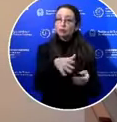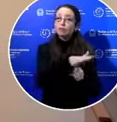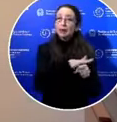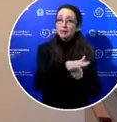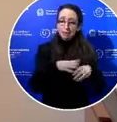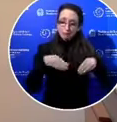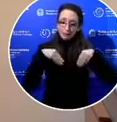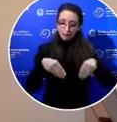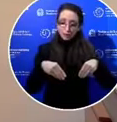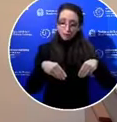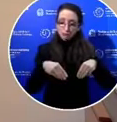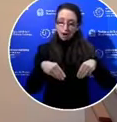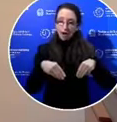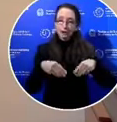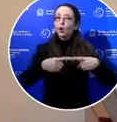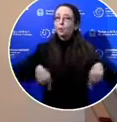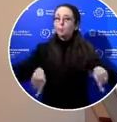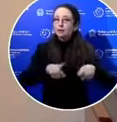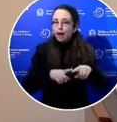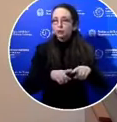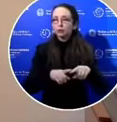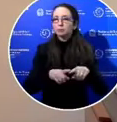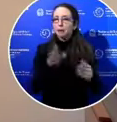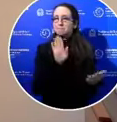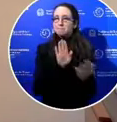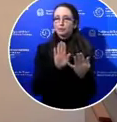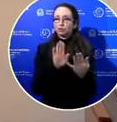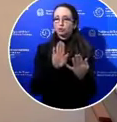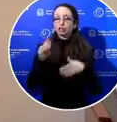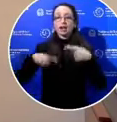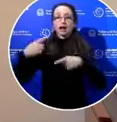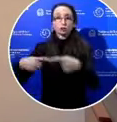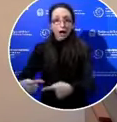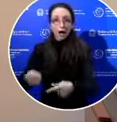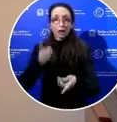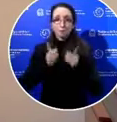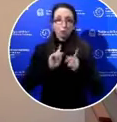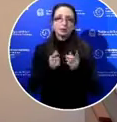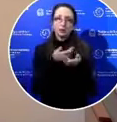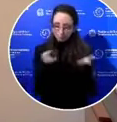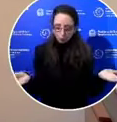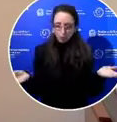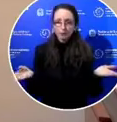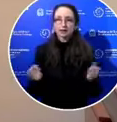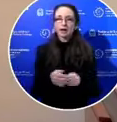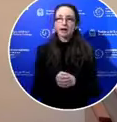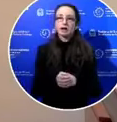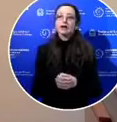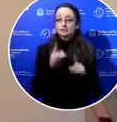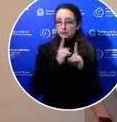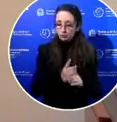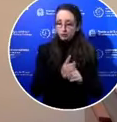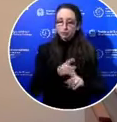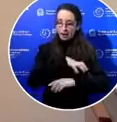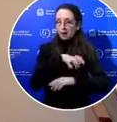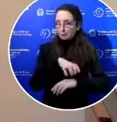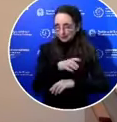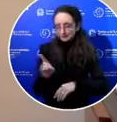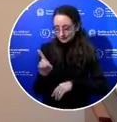al Comitato per la Valutazione dell'Impatto Generazionale delle Politiche Pubbliche, sempre istituito dalla Ministra Dadone, che